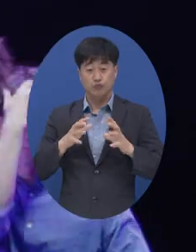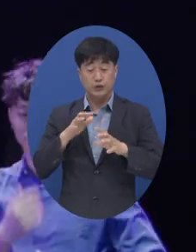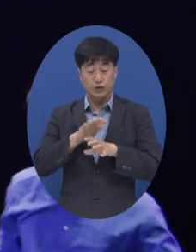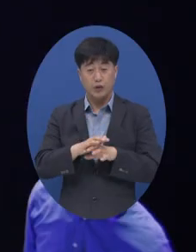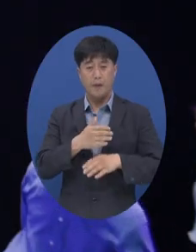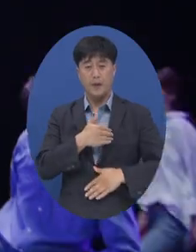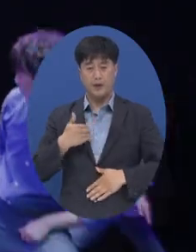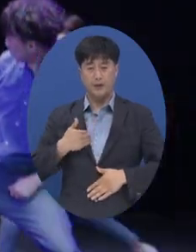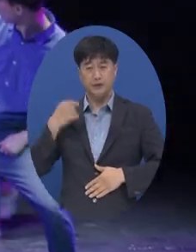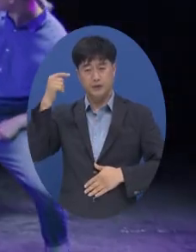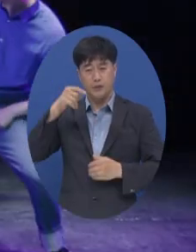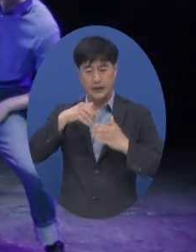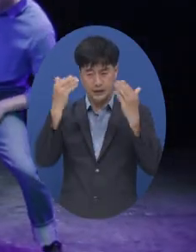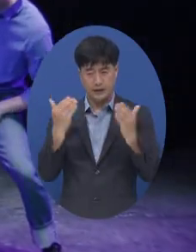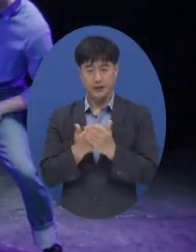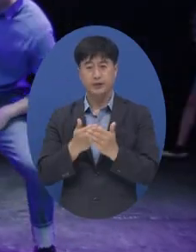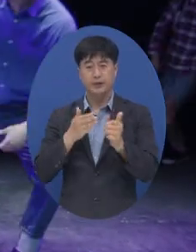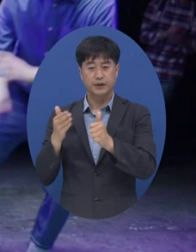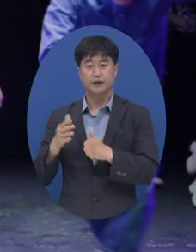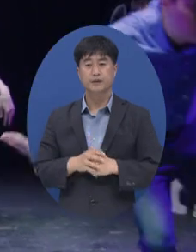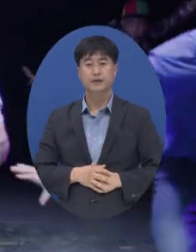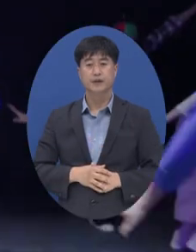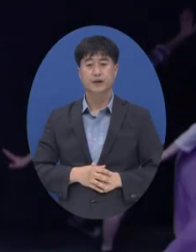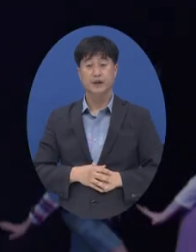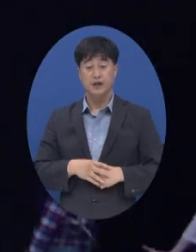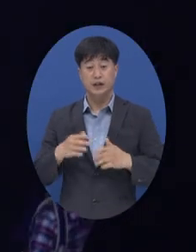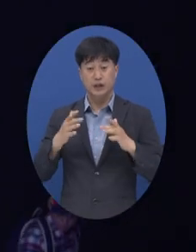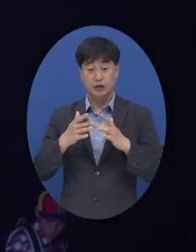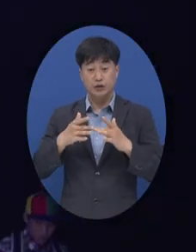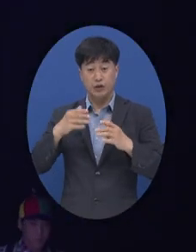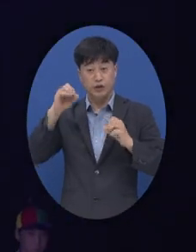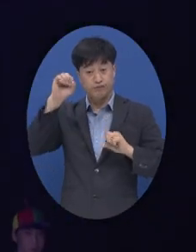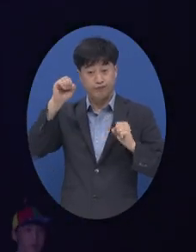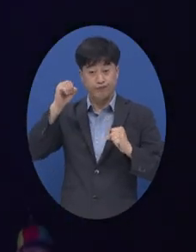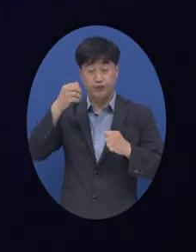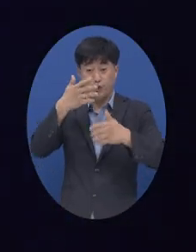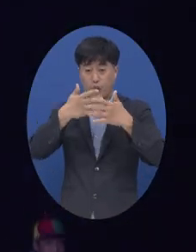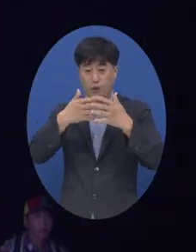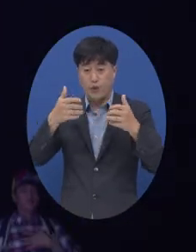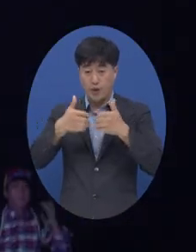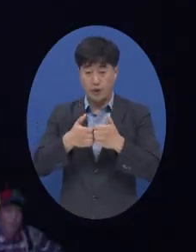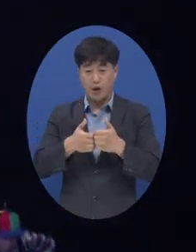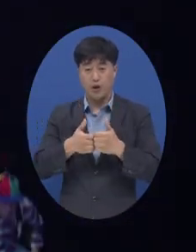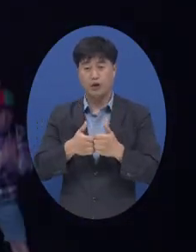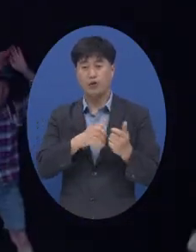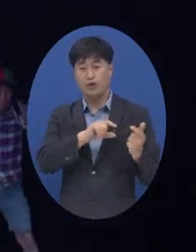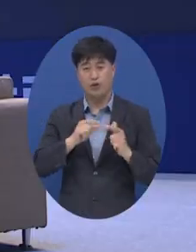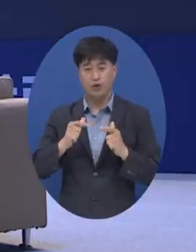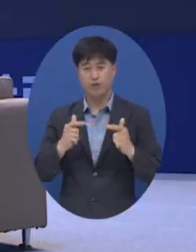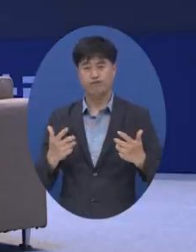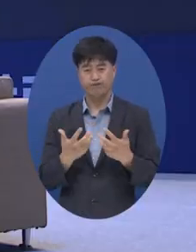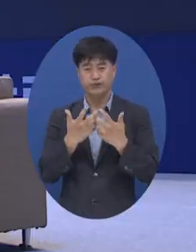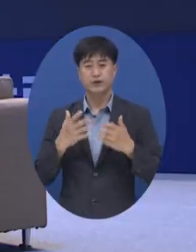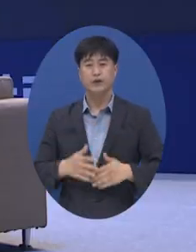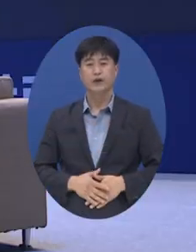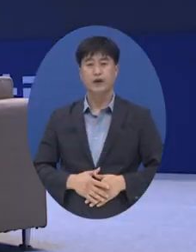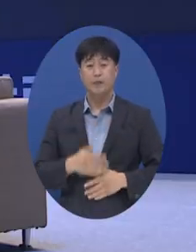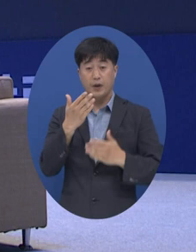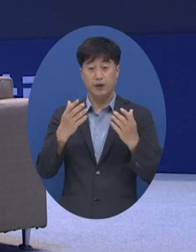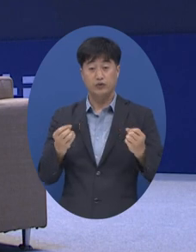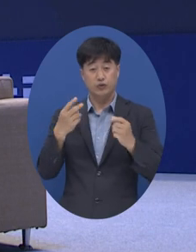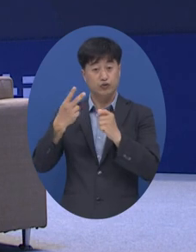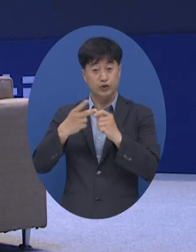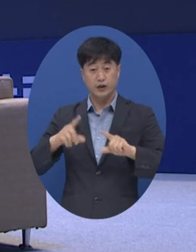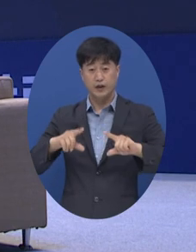바랍니다. 랜선 콘서트와 지역화폐 토크쇼, 뮤지컬 갈라 영상까지 풍성하게 꾸며졌습니다. 박람회